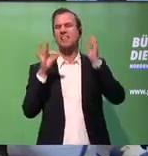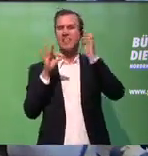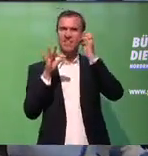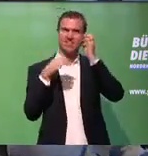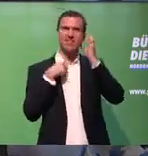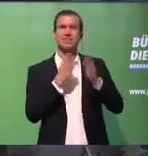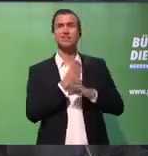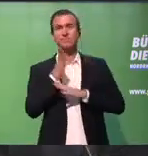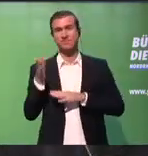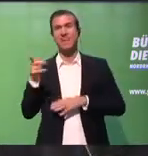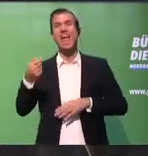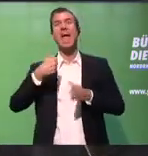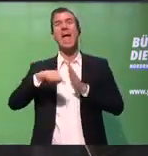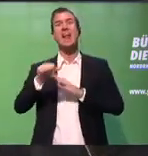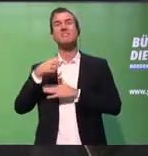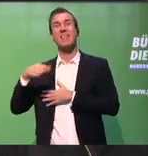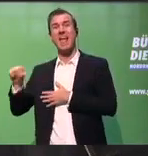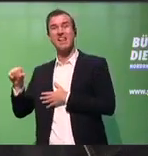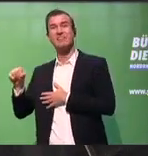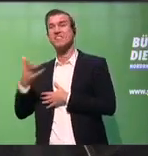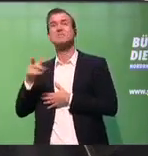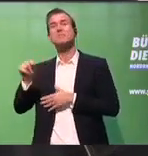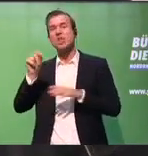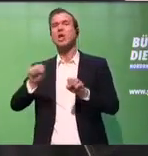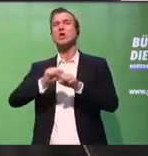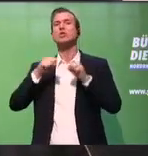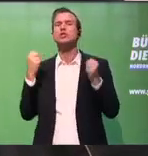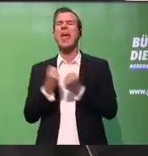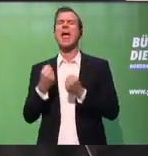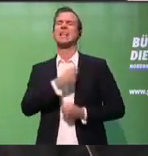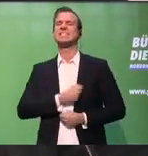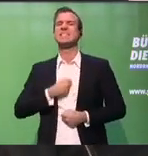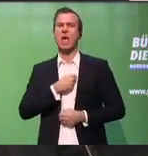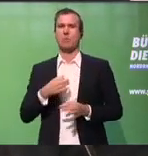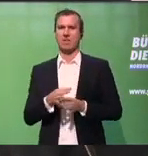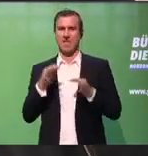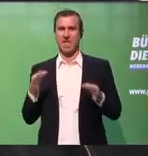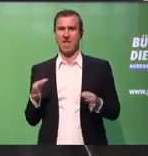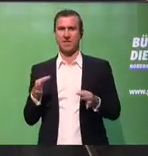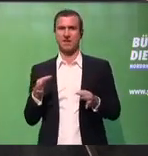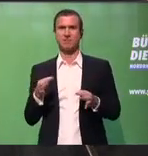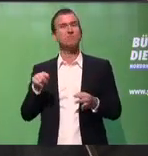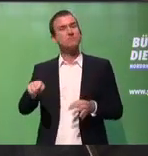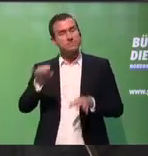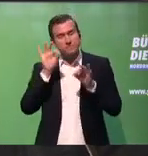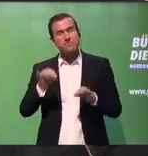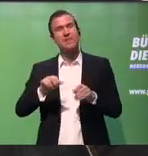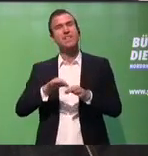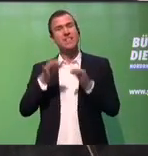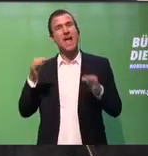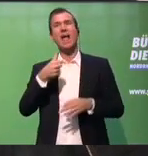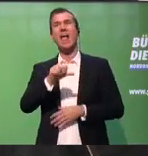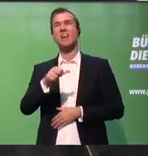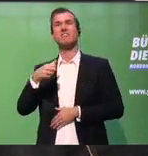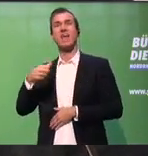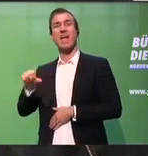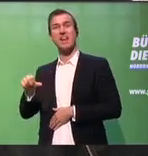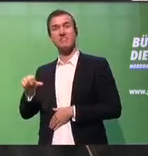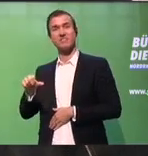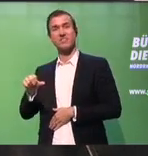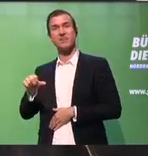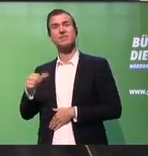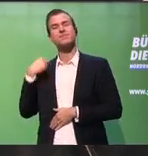Da ist der 11.11. Staatstrauertag, weil das der Tag ist, an dem